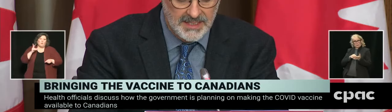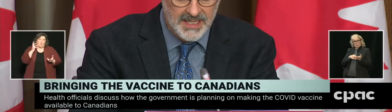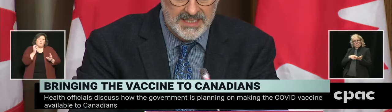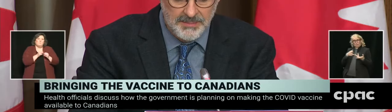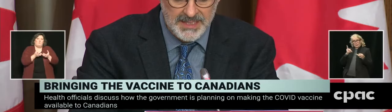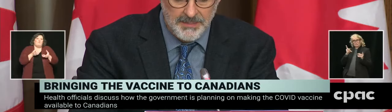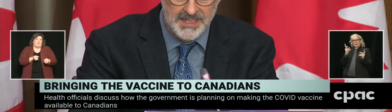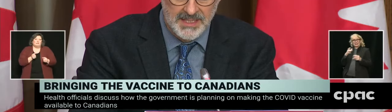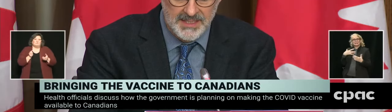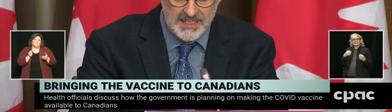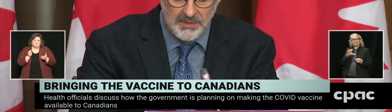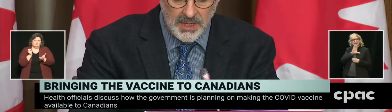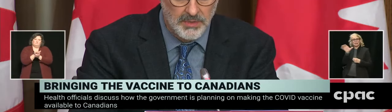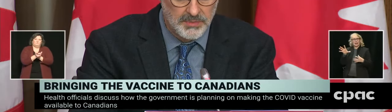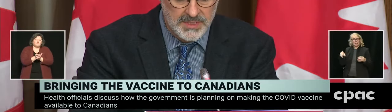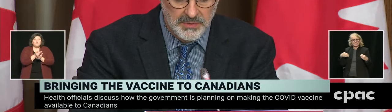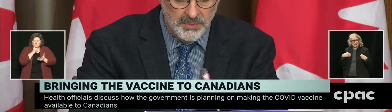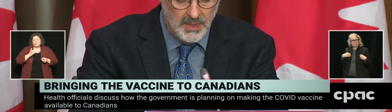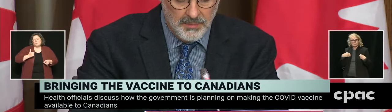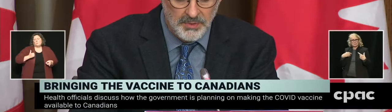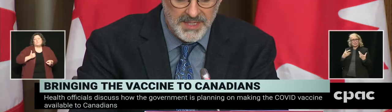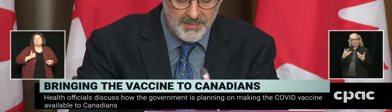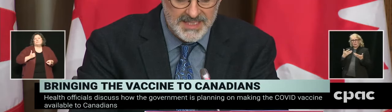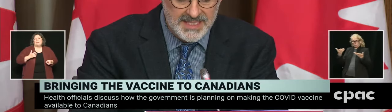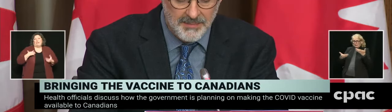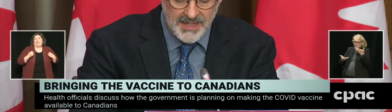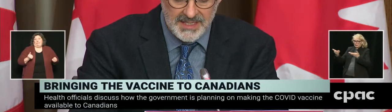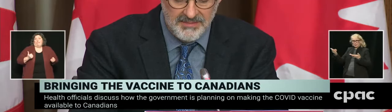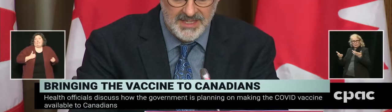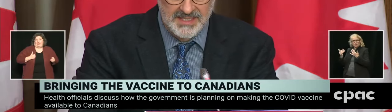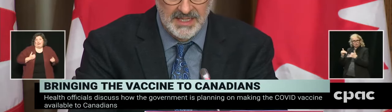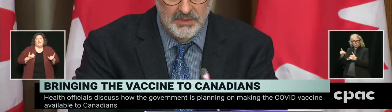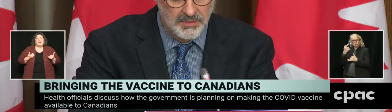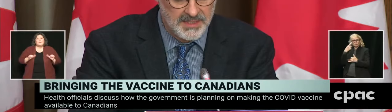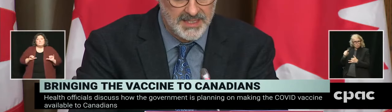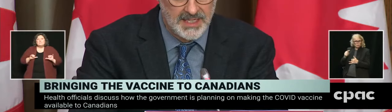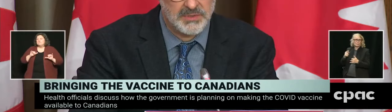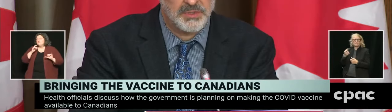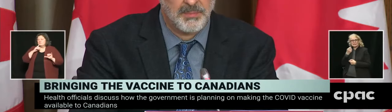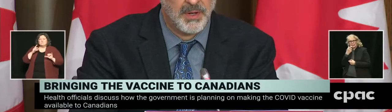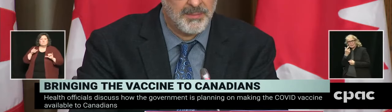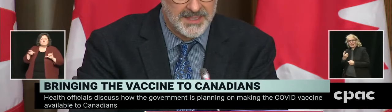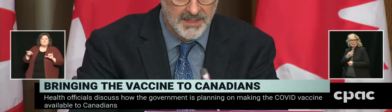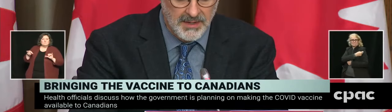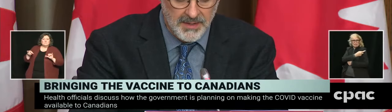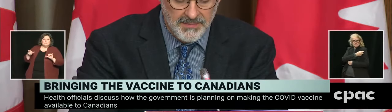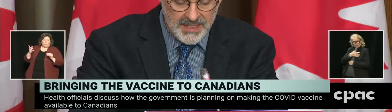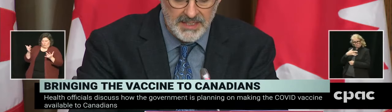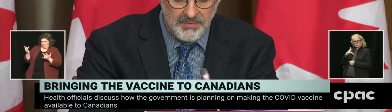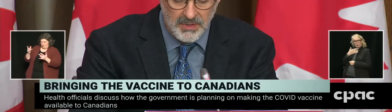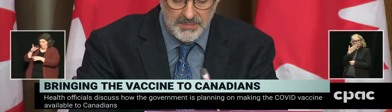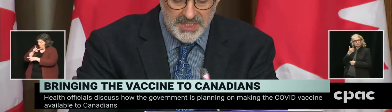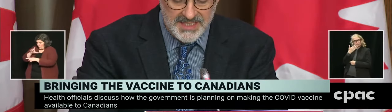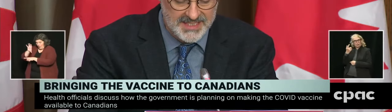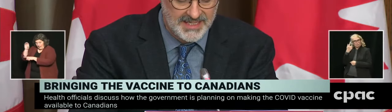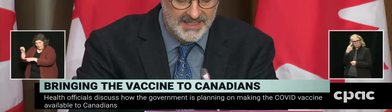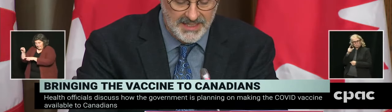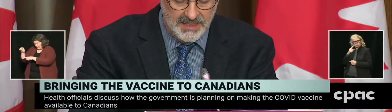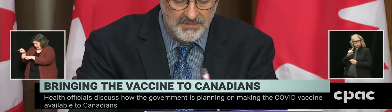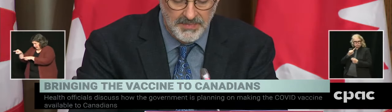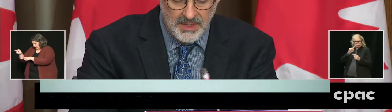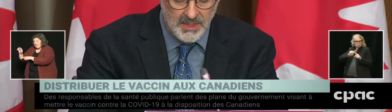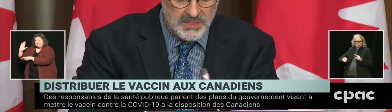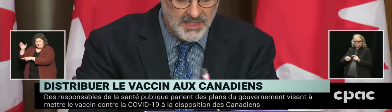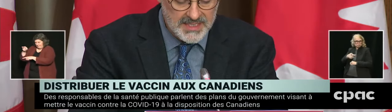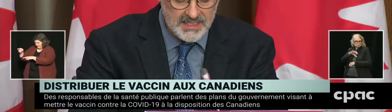Canada d'accepter des présentations en continu pour des médicaments et des vaccins qui ont donné des résultats prometteurs et qui font l'objet d'essais